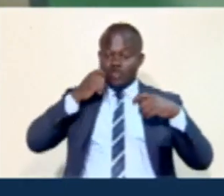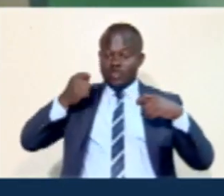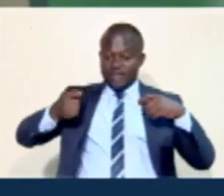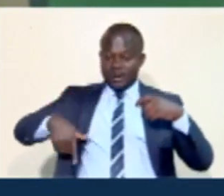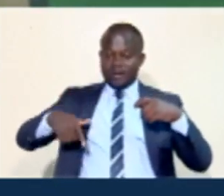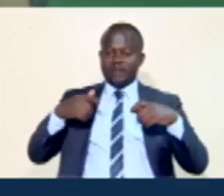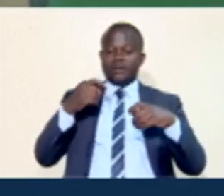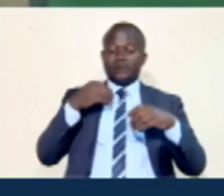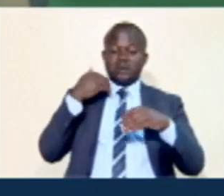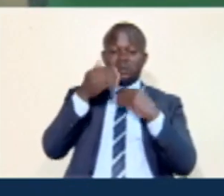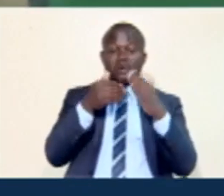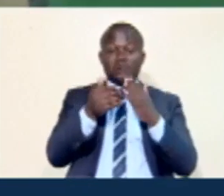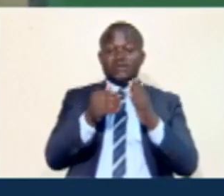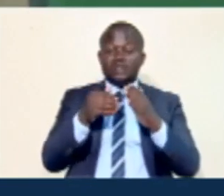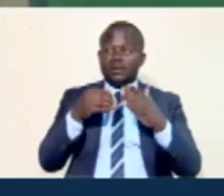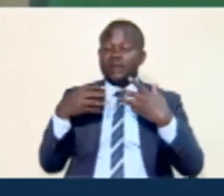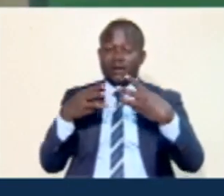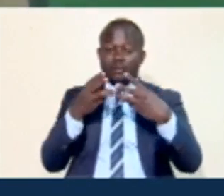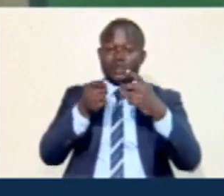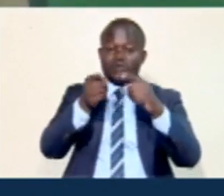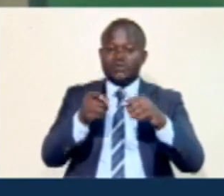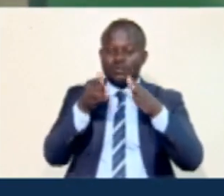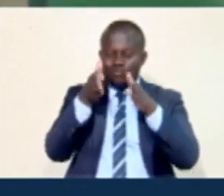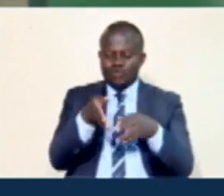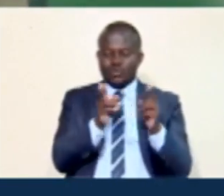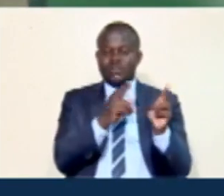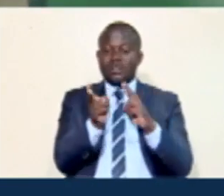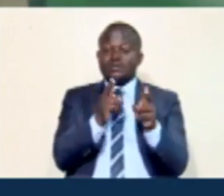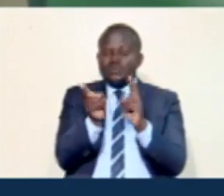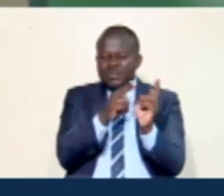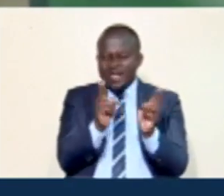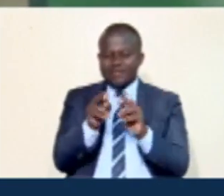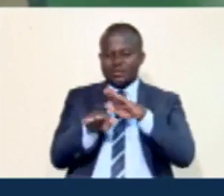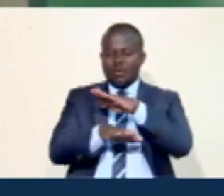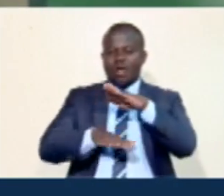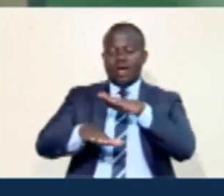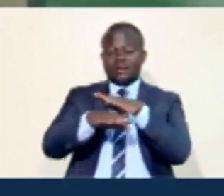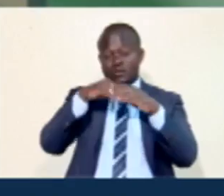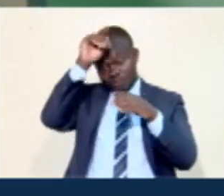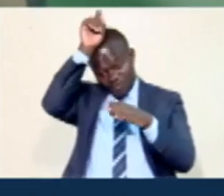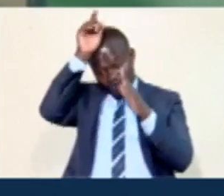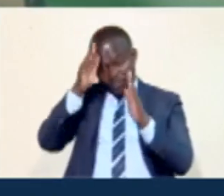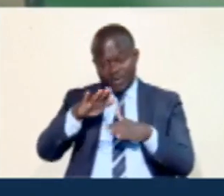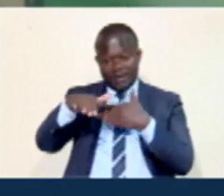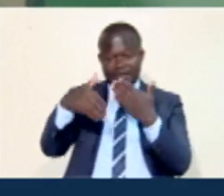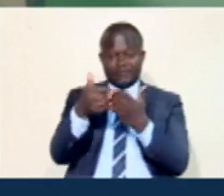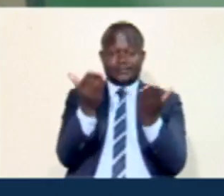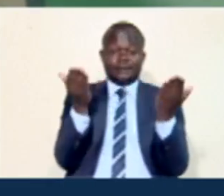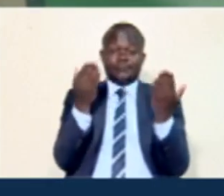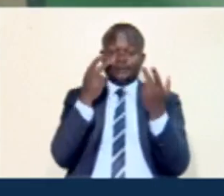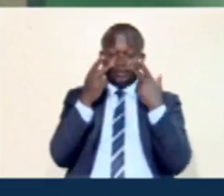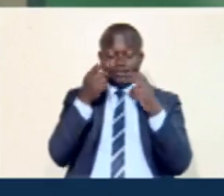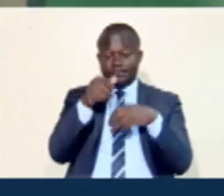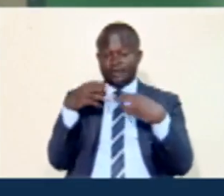ugasanga iriya ntambara igeze no ku muturage, umuturage usanzwe wibereye mu cyaro, ugasanga